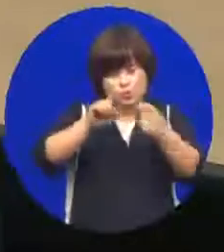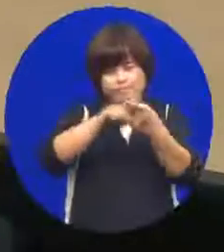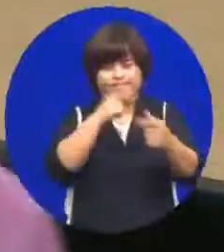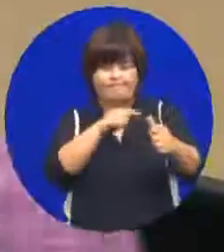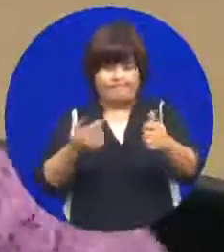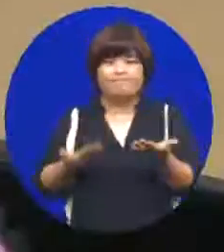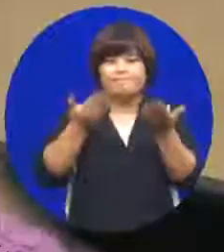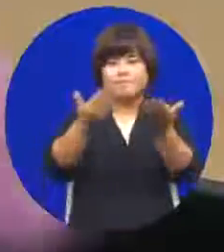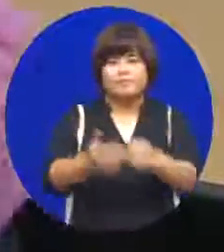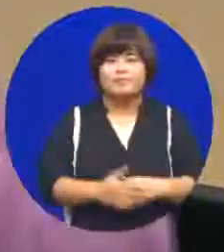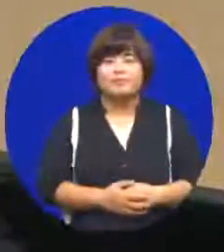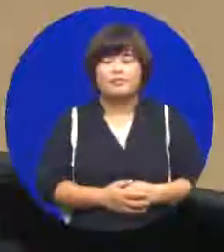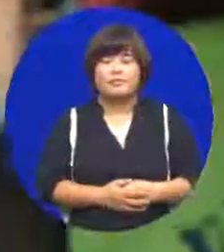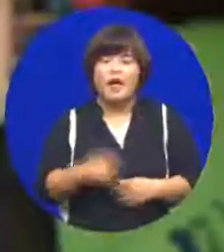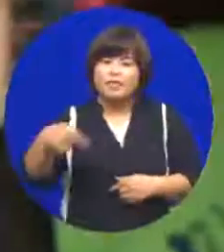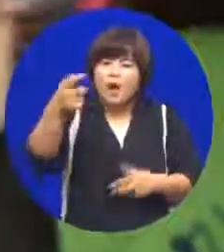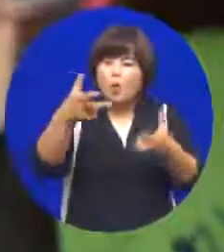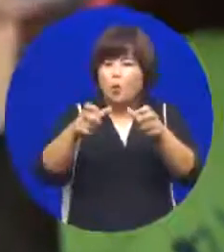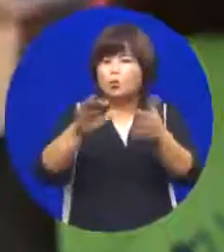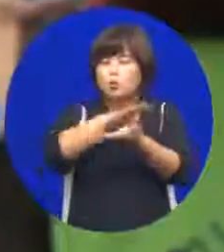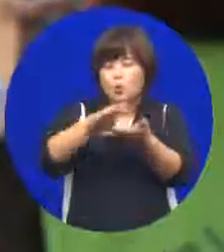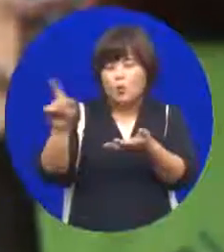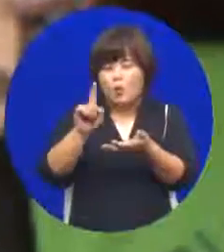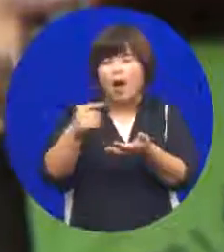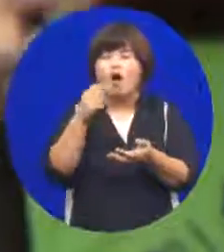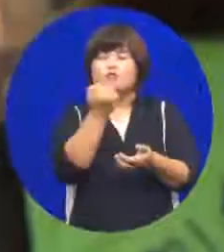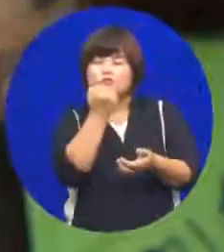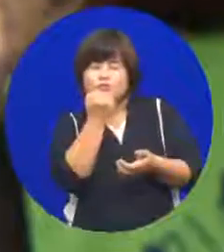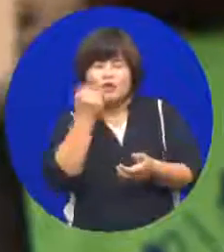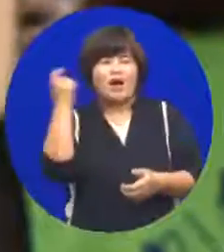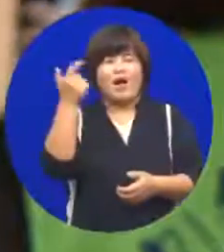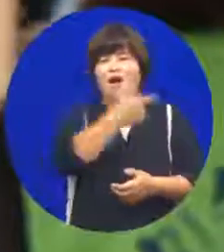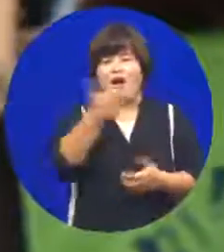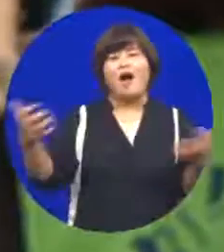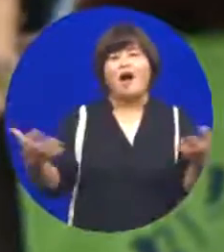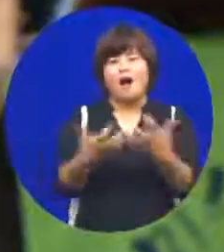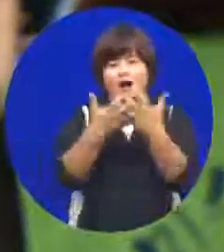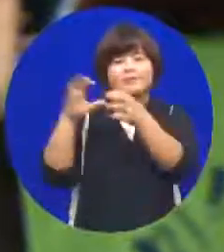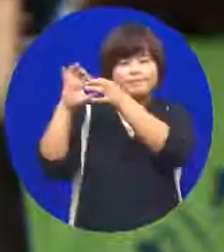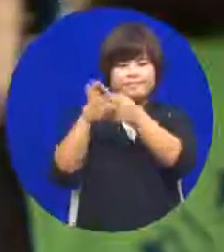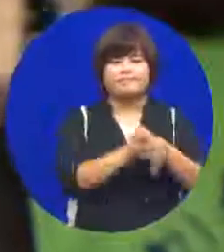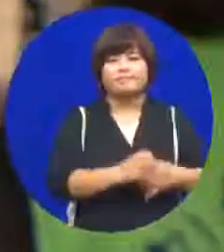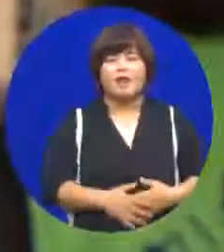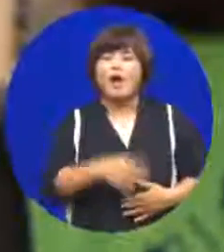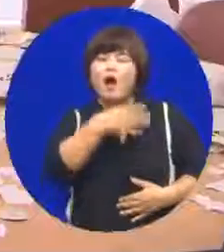운동도 알려드려야겠죠? 이어지는 공놀이 시간에는 어르신들의 웃음소리가 끊이질